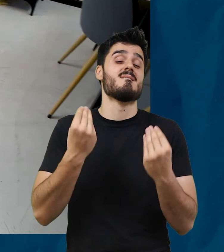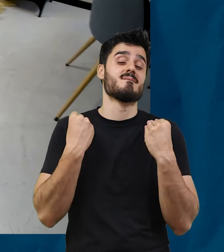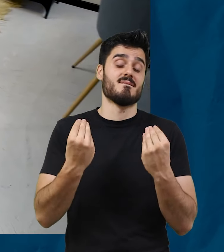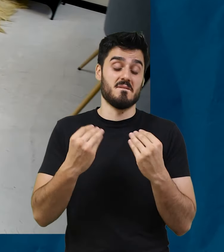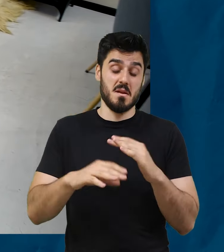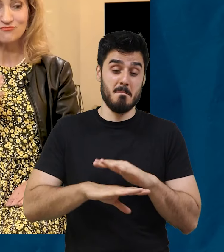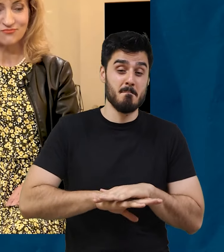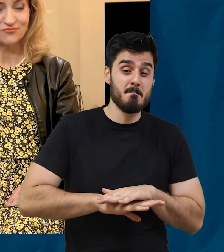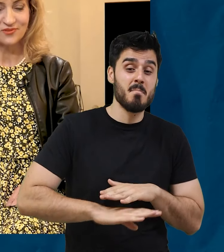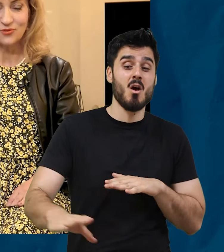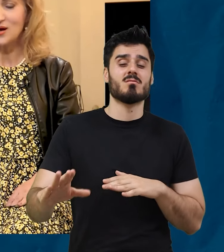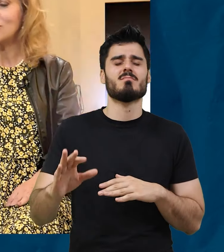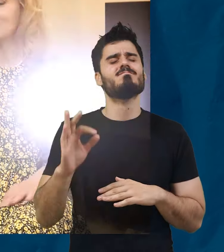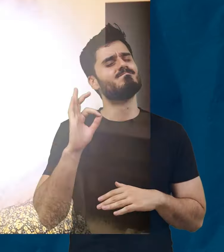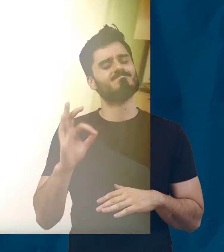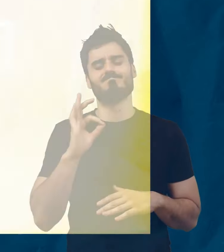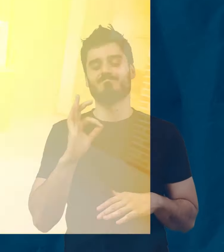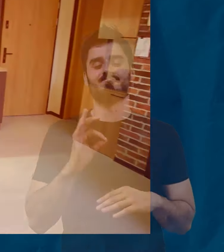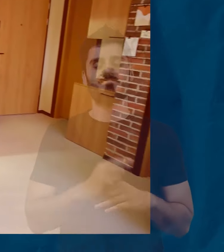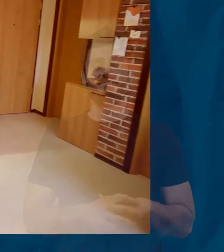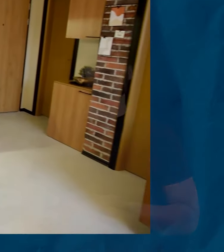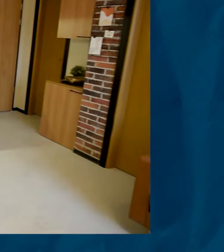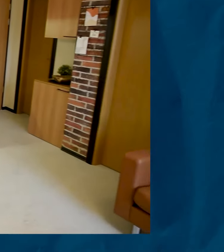Той е под вау.